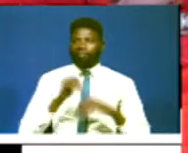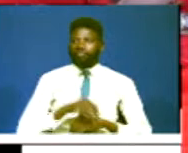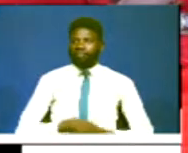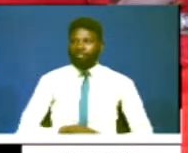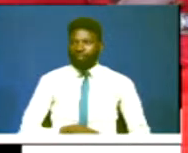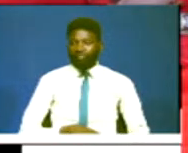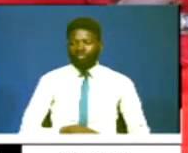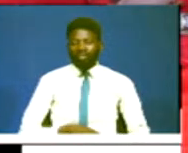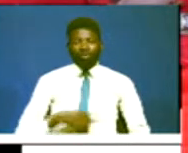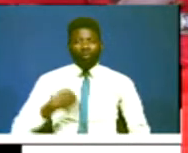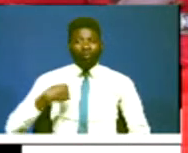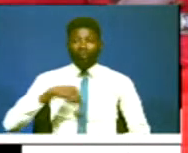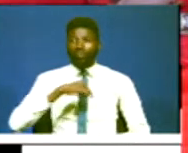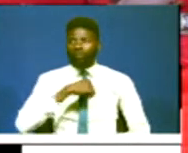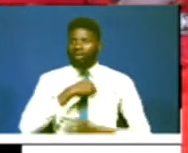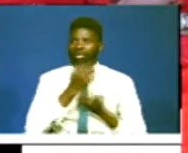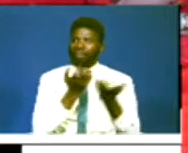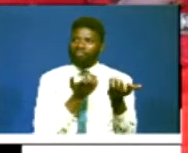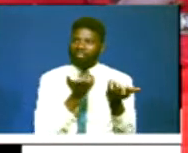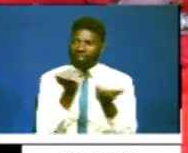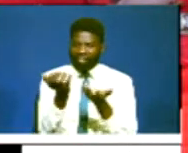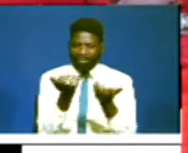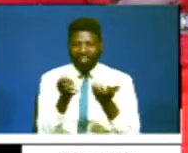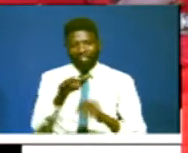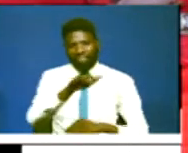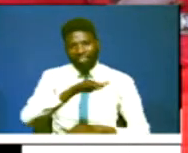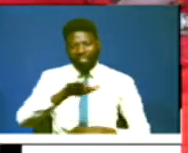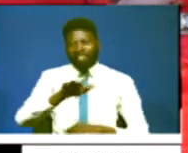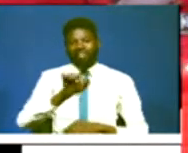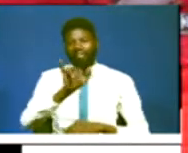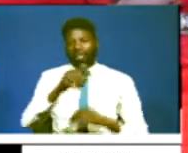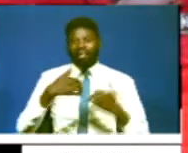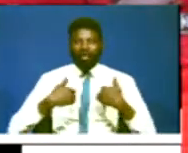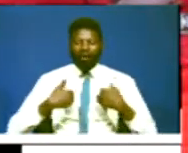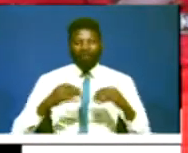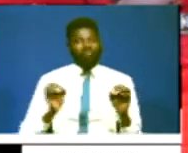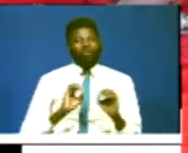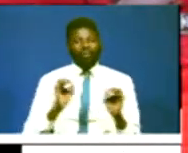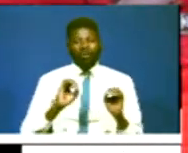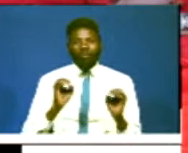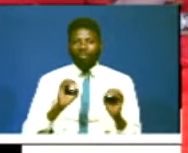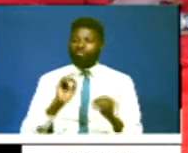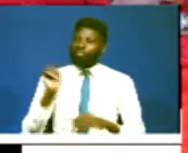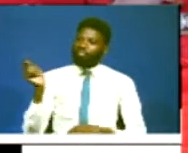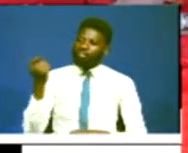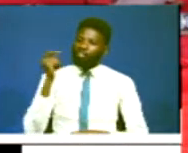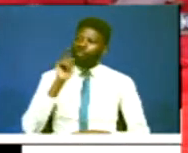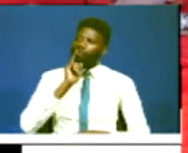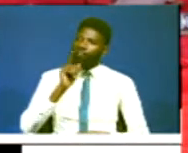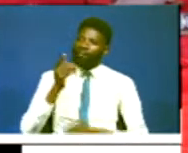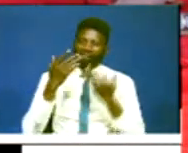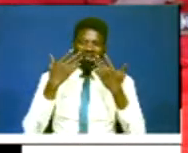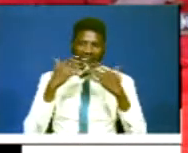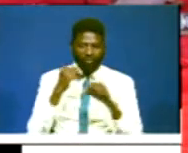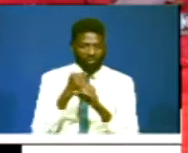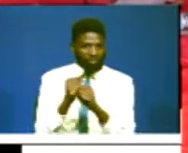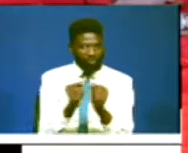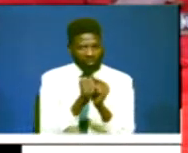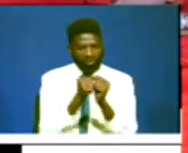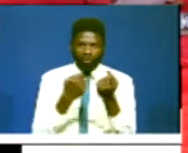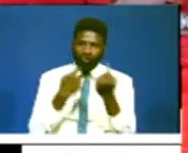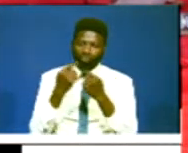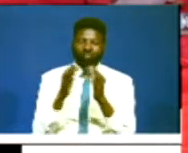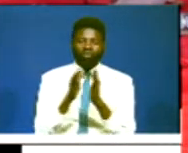Sisi hatuna interest yeyote. Na kwa hivyo rais wetu vile umeniagiza, tushikane na hawa, tumeongea na wamchomba na